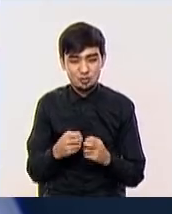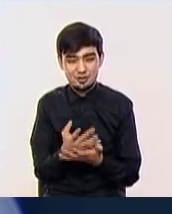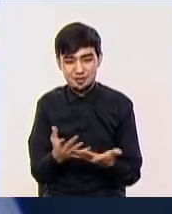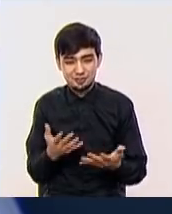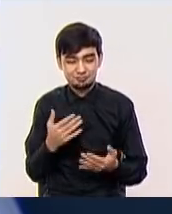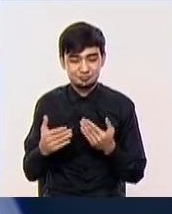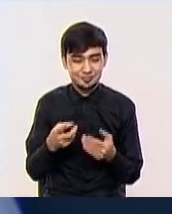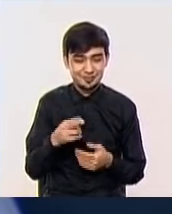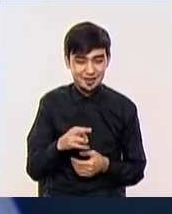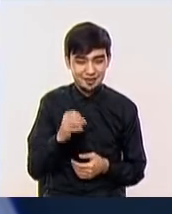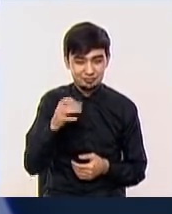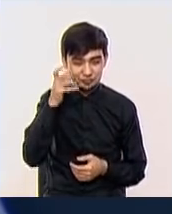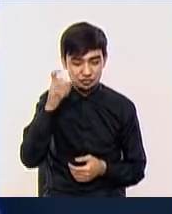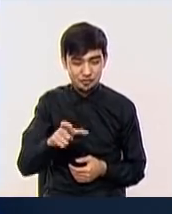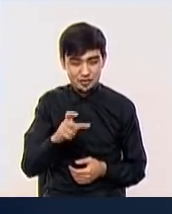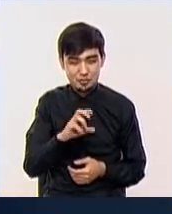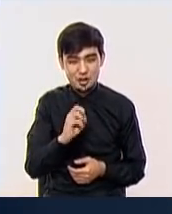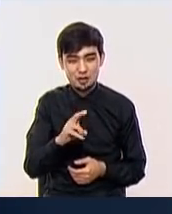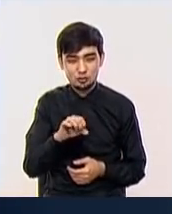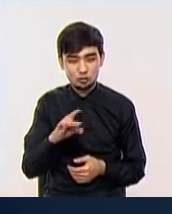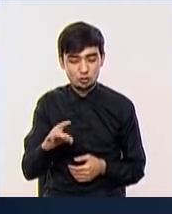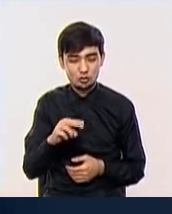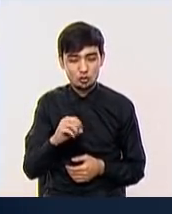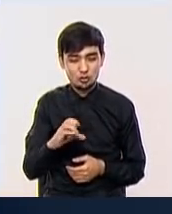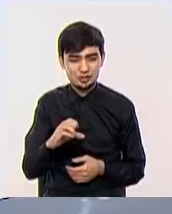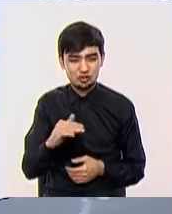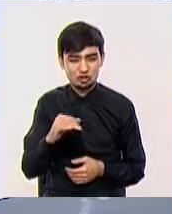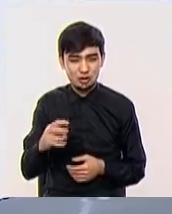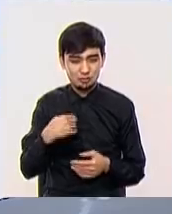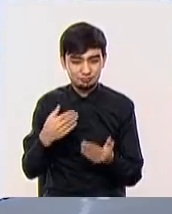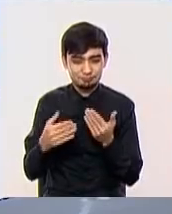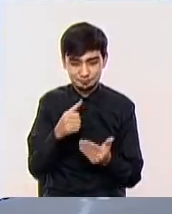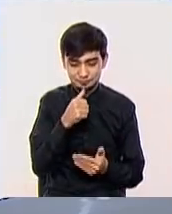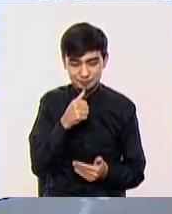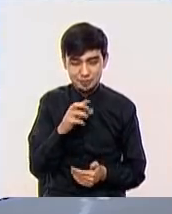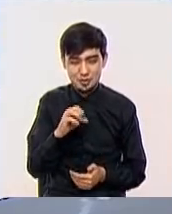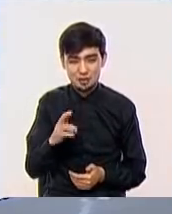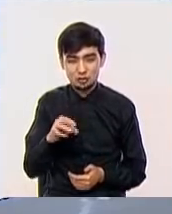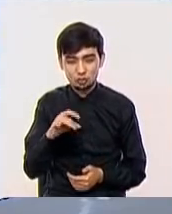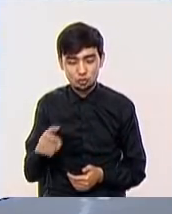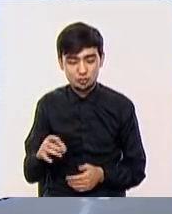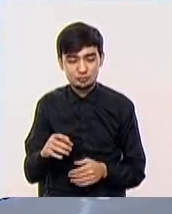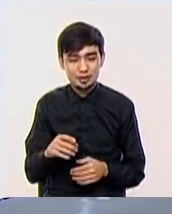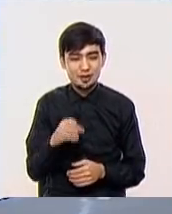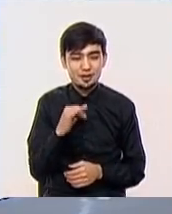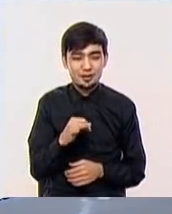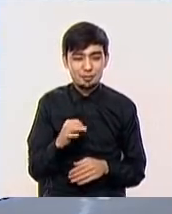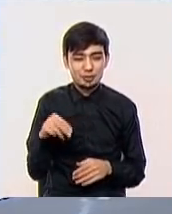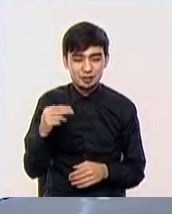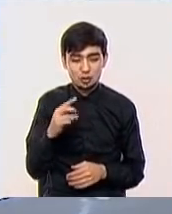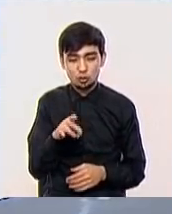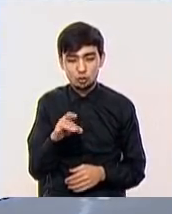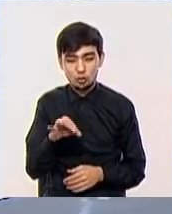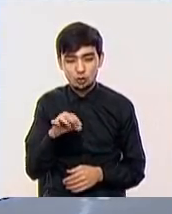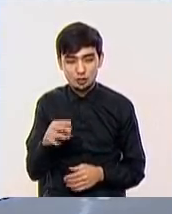талкуулоо үчүн саясаттанушу Бекнур Досжан биз менен байланыста. Кеш жарык, Бекнур мырза, президент Nur Otan өзүнүн